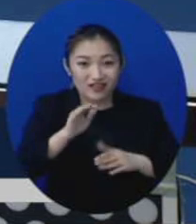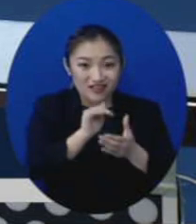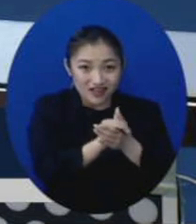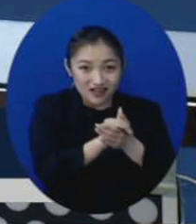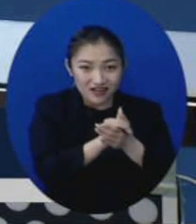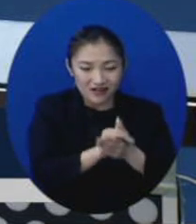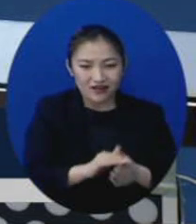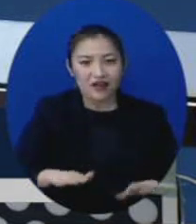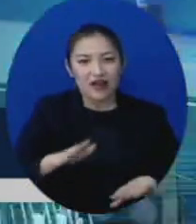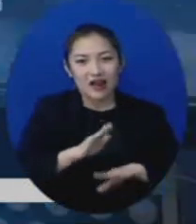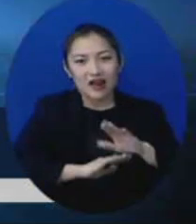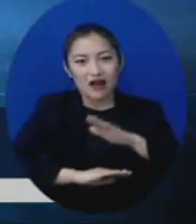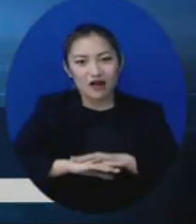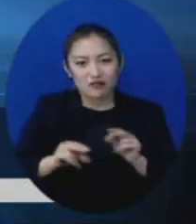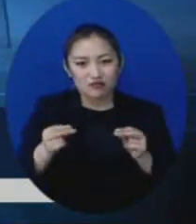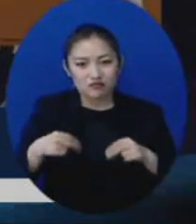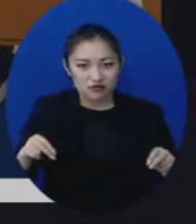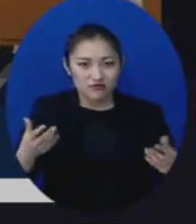үсэг зурлаа.